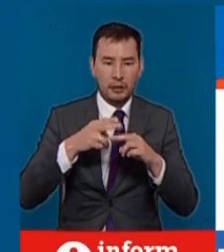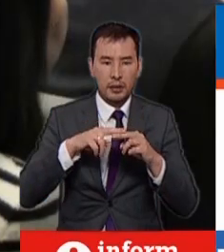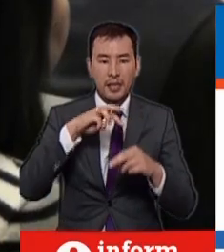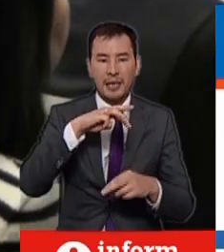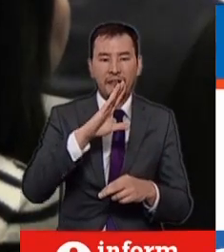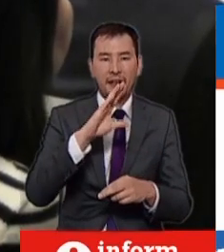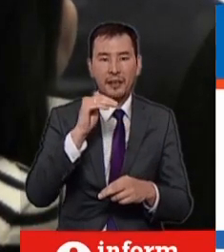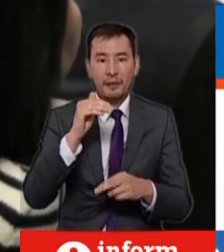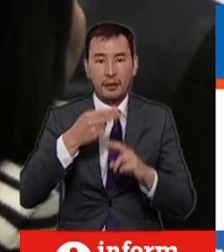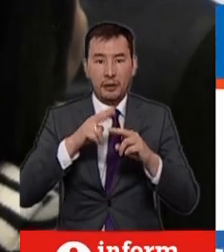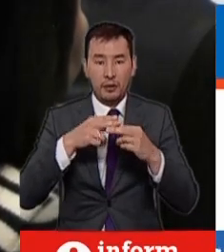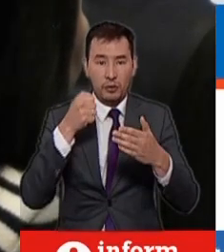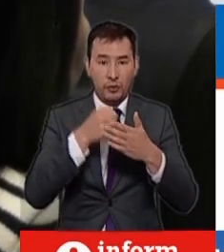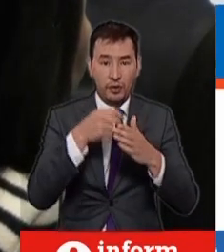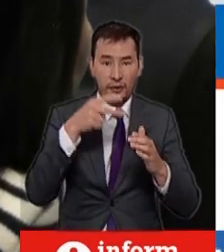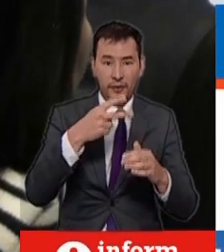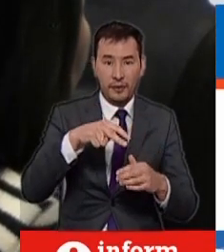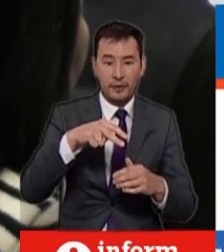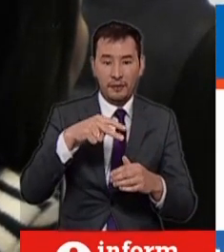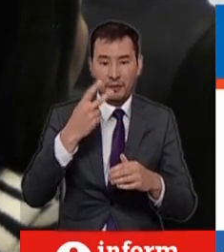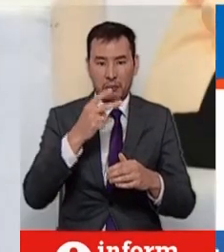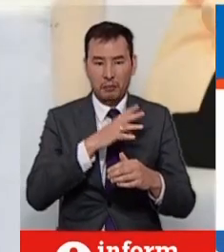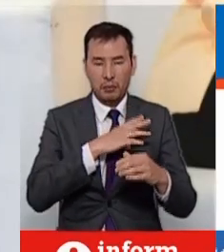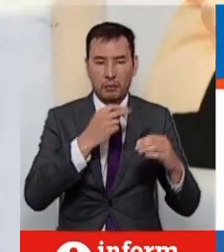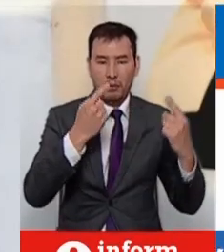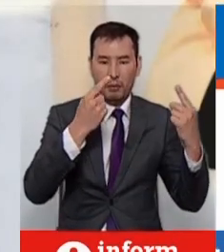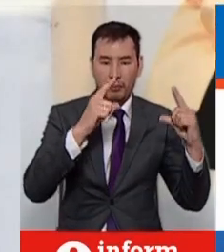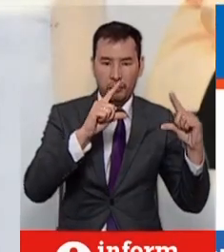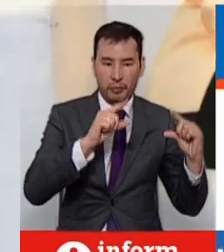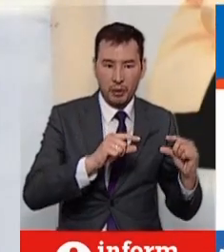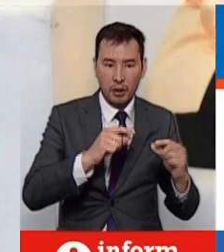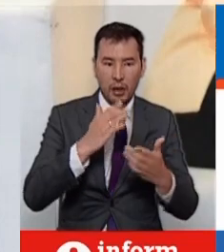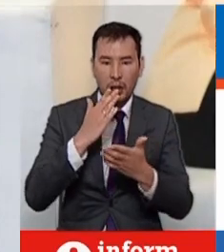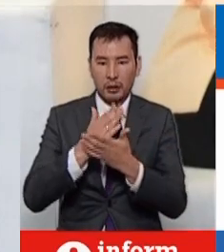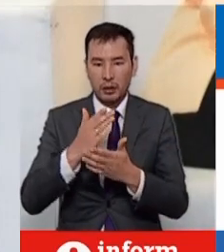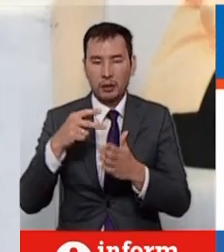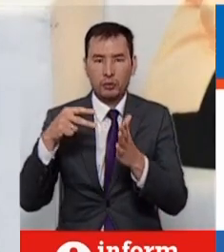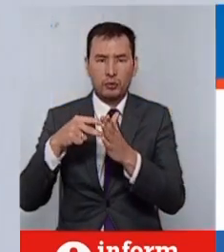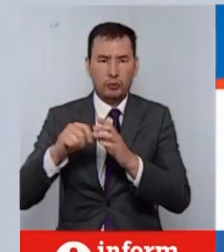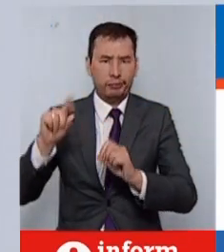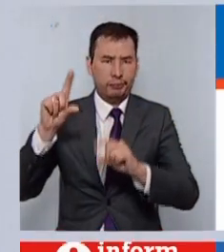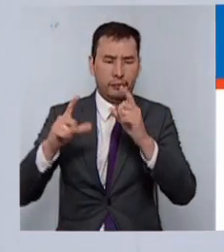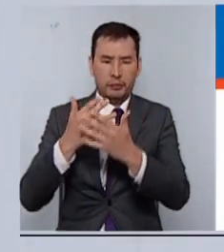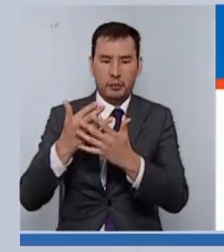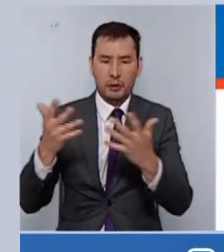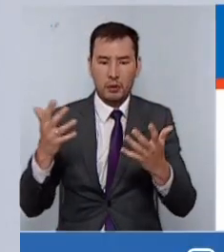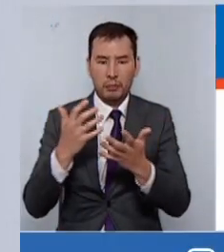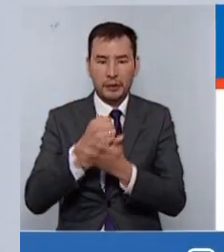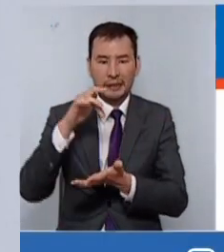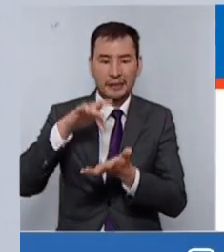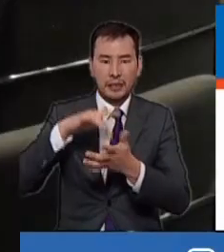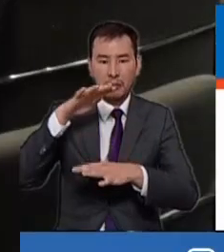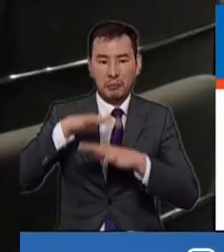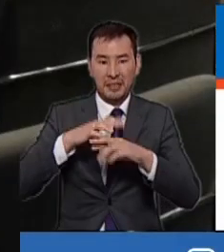что к концу 2022 года общая инфляция снизилась, но базовая все еще остается высокой. Ответной реакцией центробанков стран